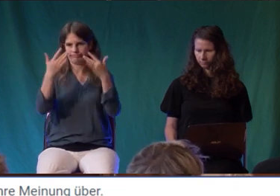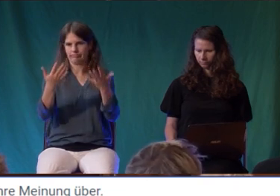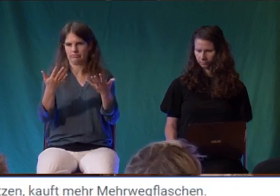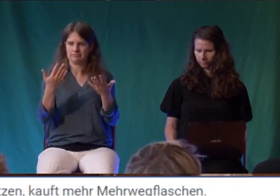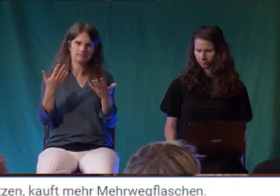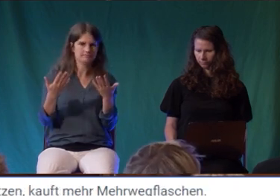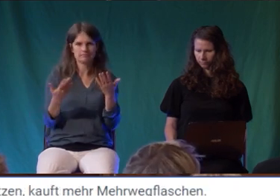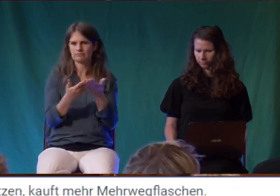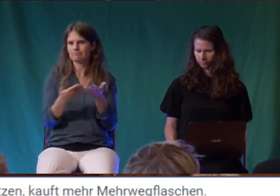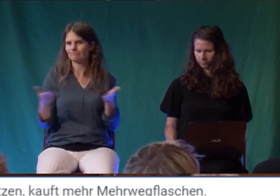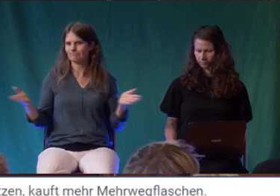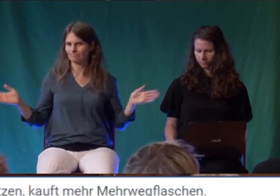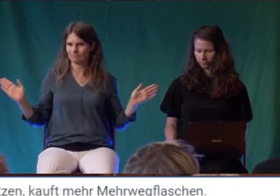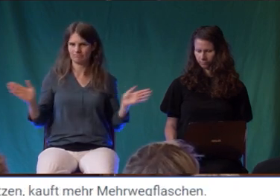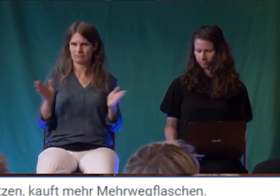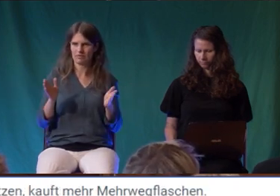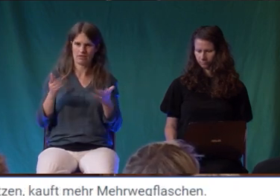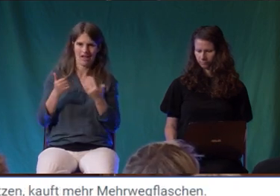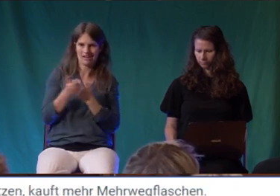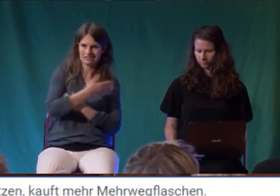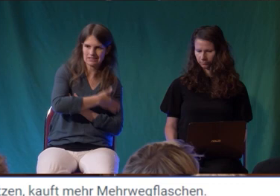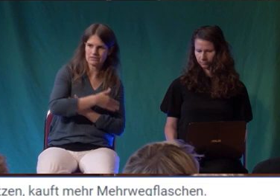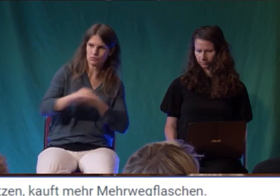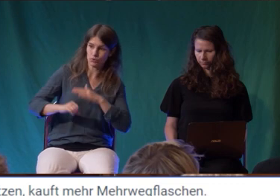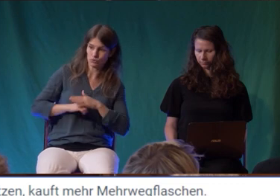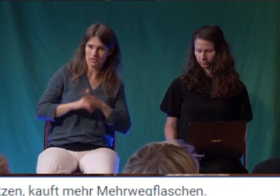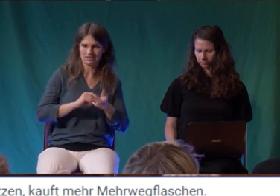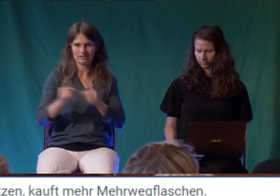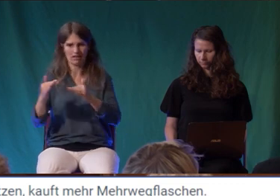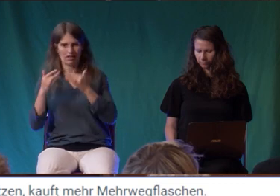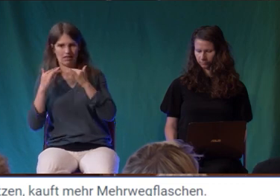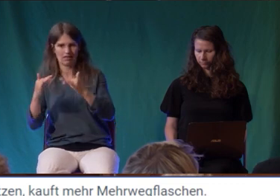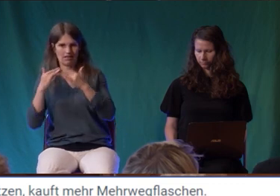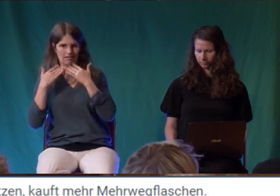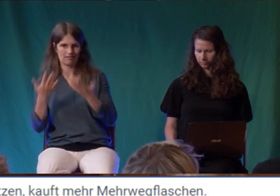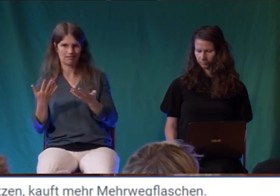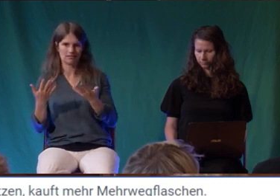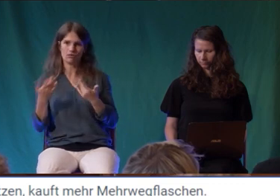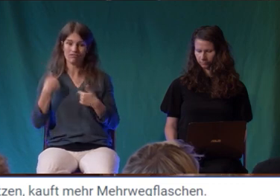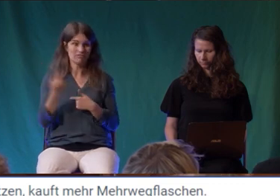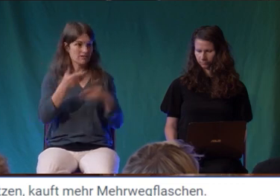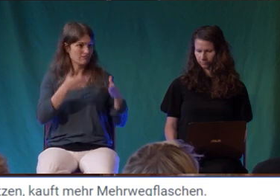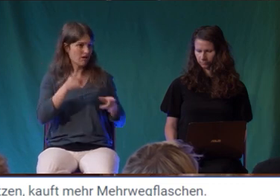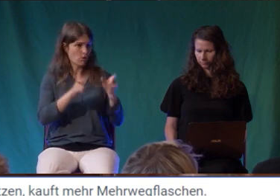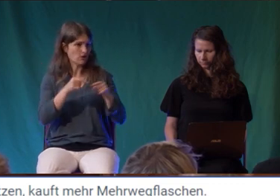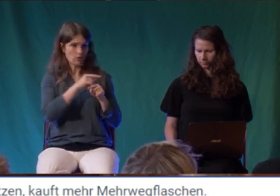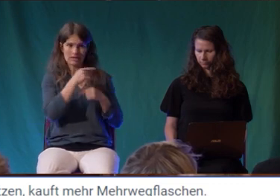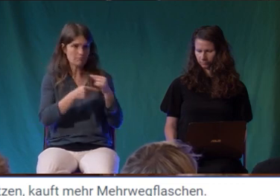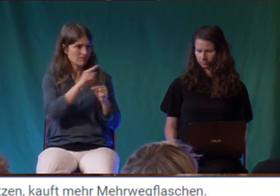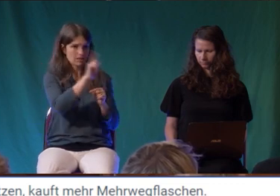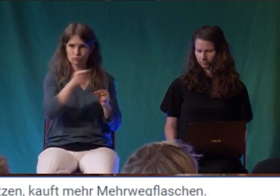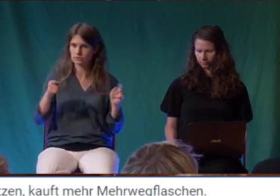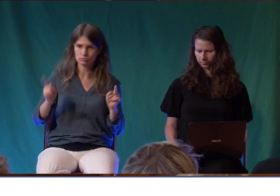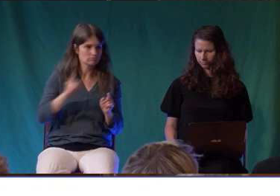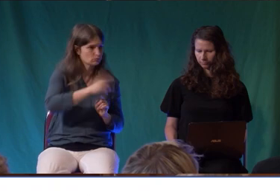breite Bandbreite und wo man eben wo wir Fachleute auch miteinander diskutieren müssen und jeder jede Fachkraft